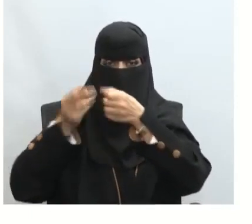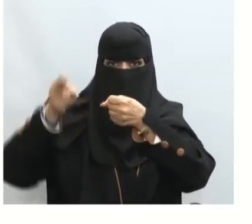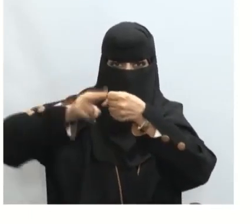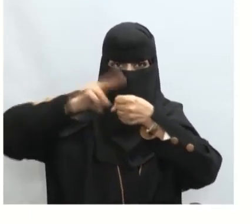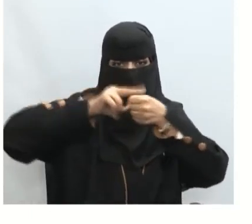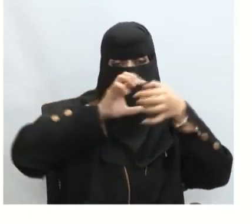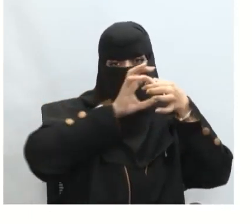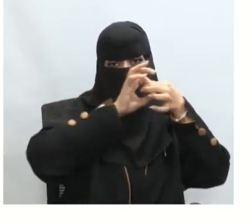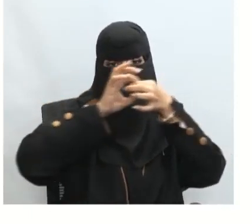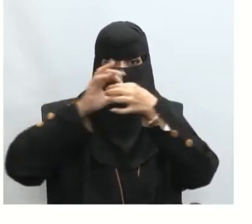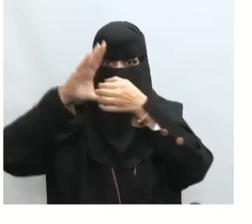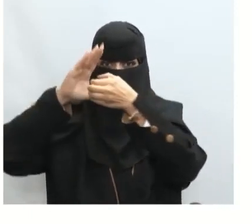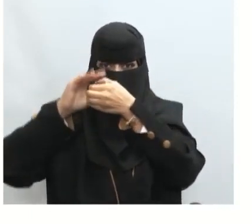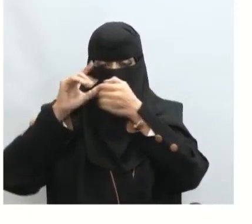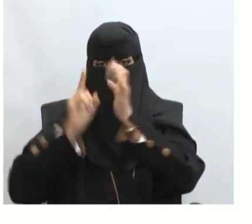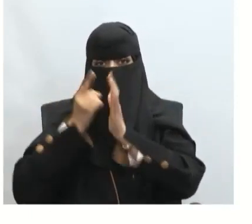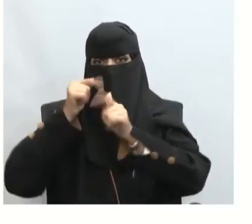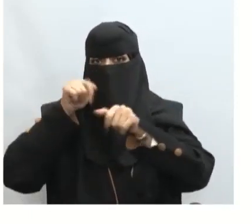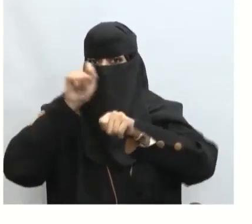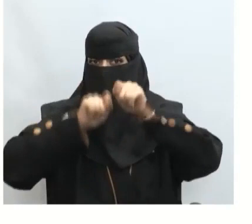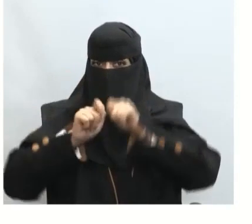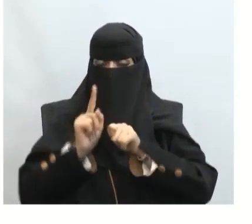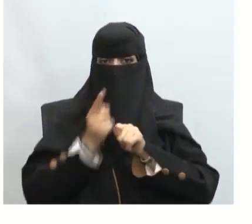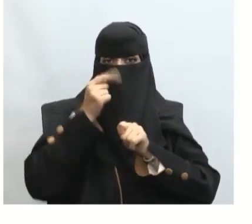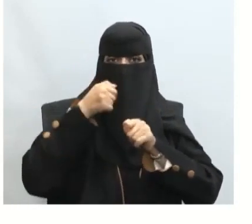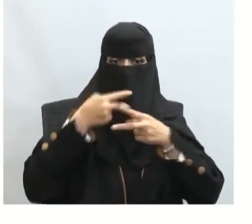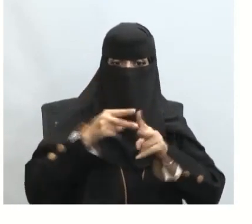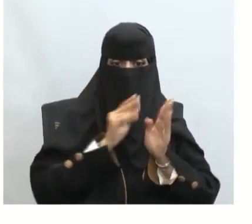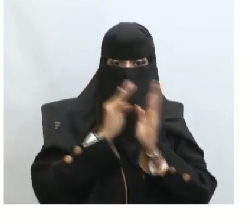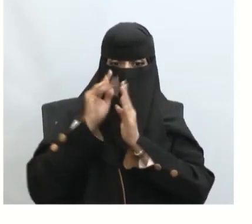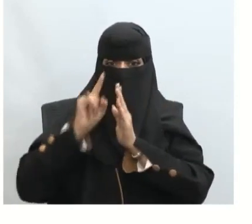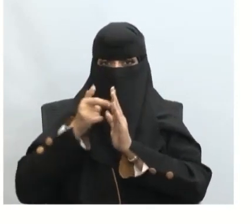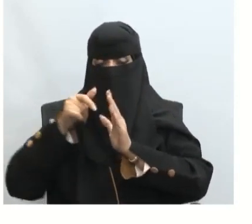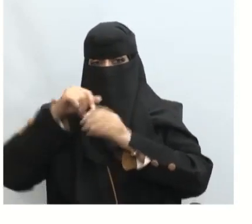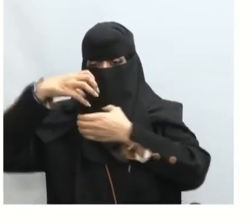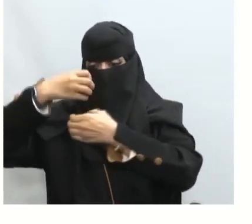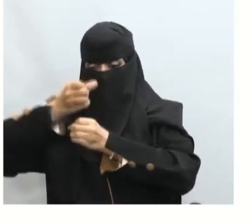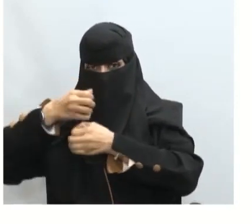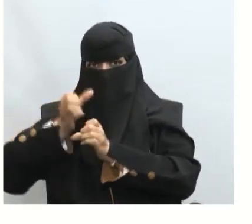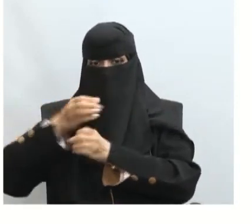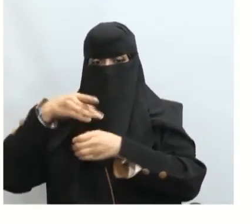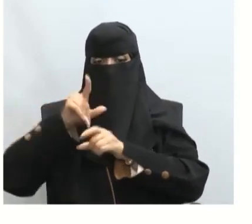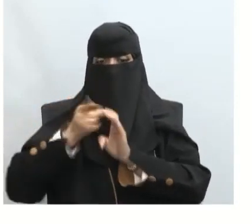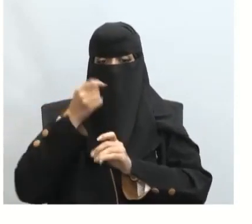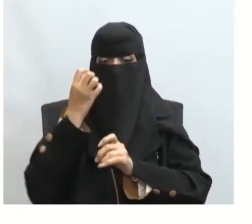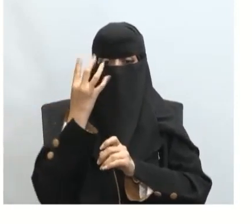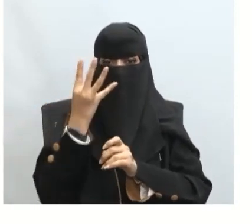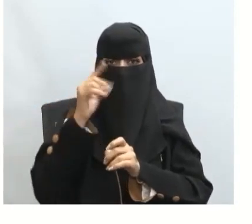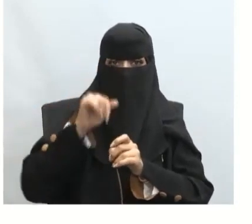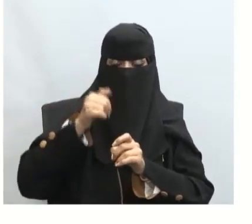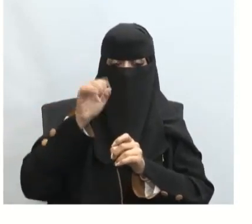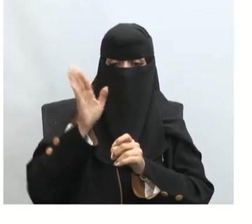الايثين كماده اوليه لتحضير وانتاج البولي اثيلين رباعي الفث هذا هو رباعي